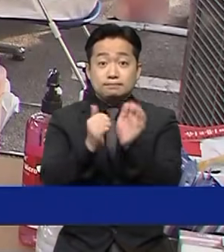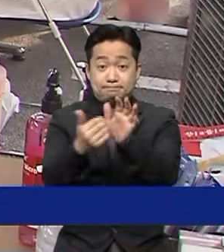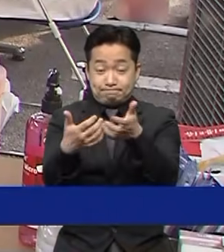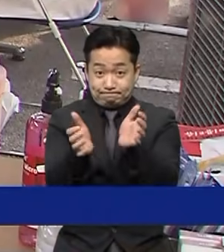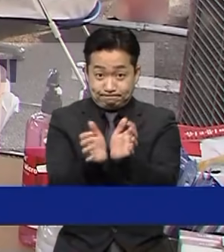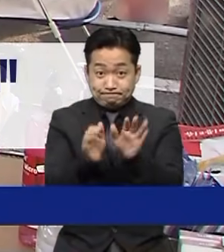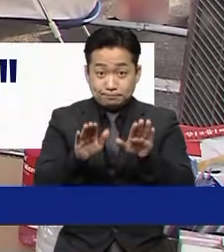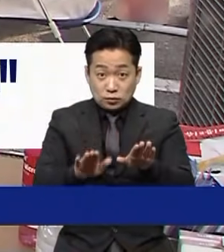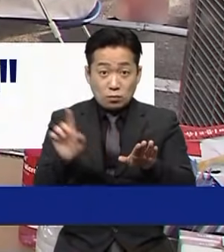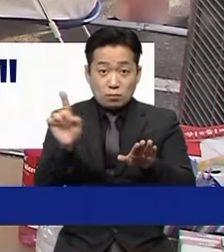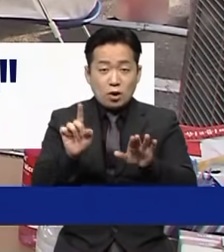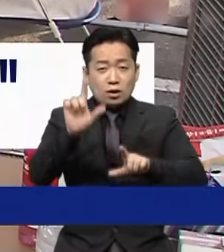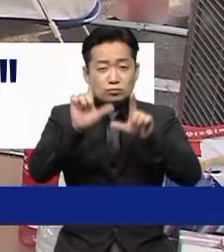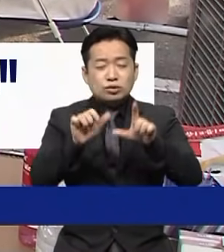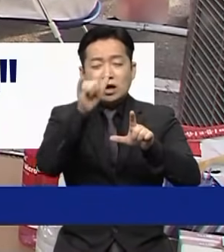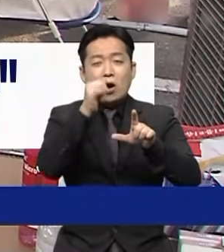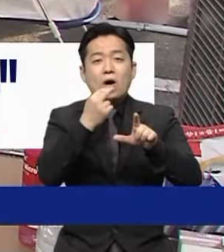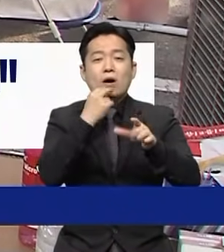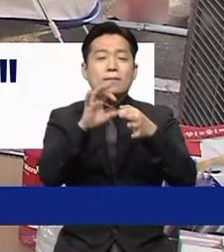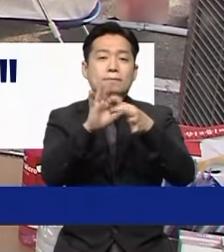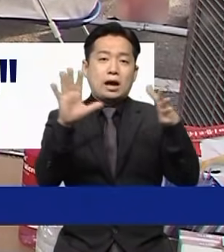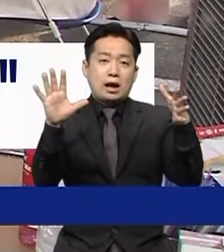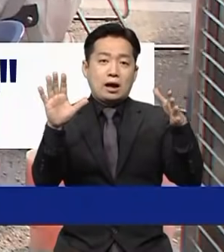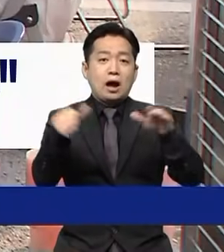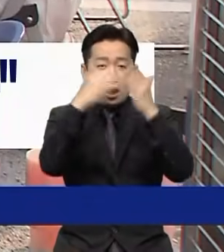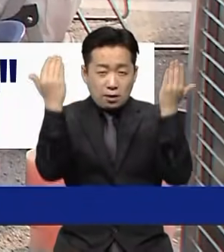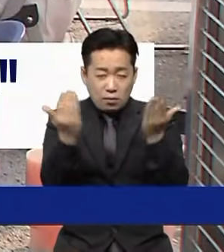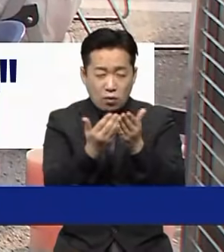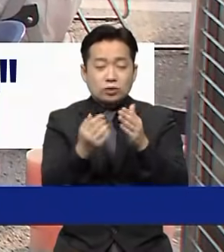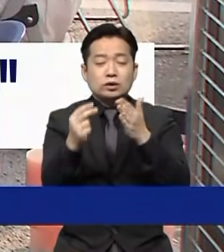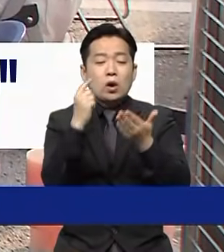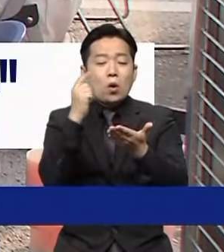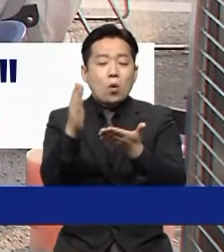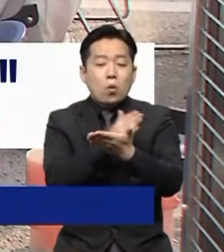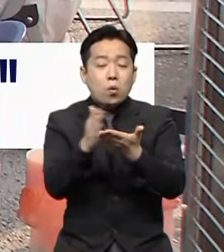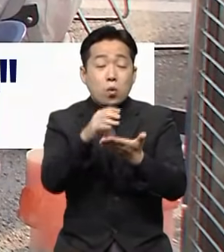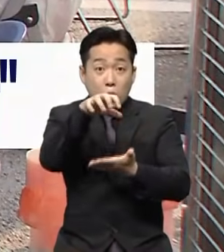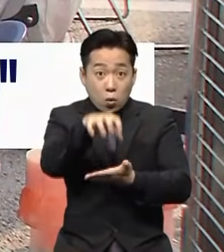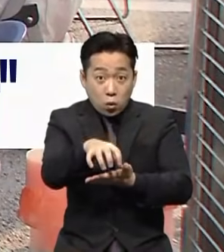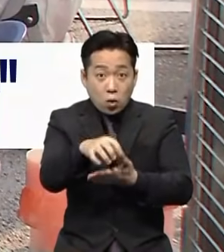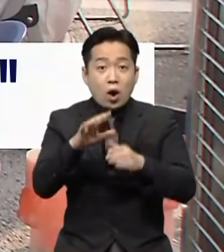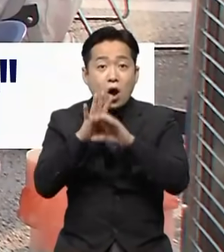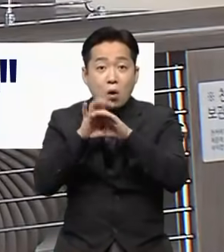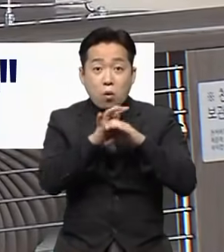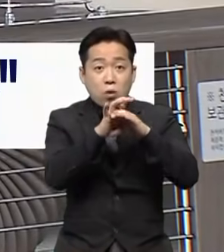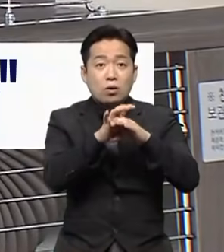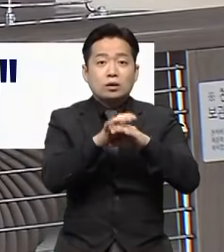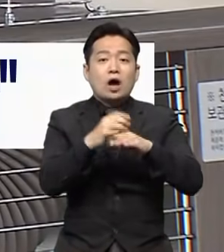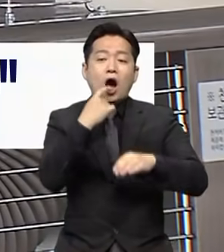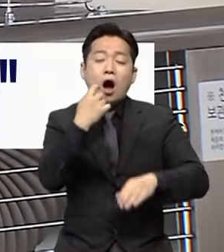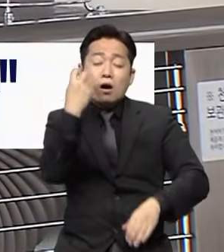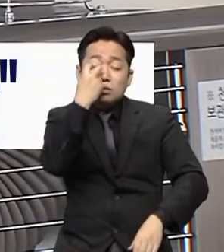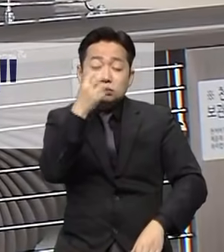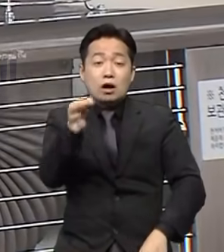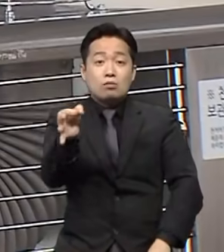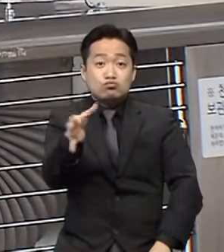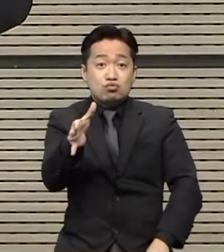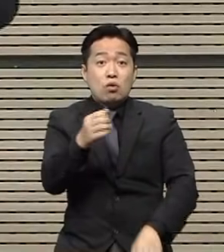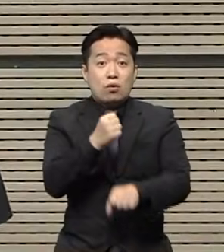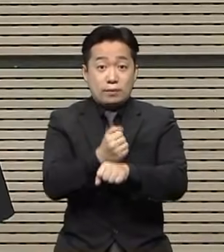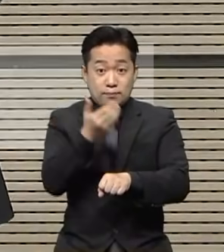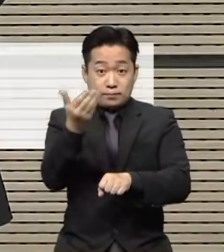방역당국은 오늘도 증상 여부와 관계없이 모든 선별진료소에서 코로나19 검사를 무료로 받을 수 있다고